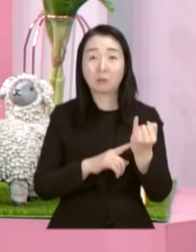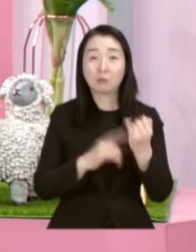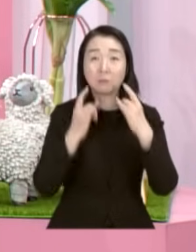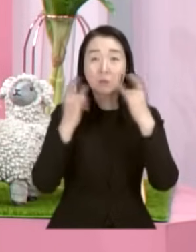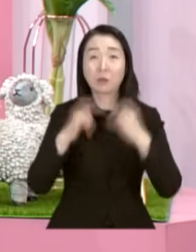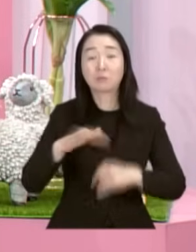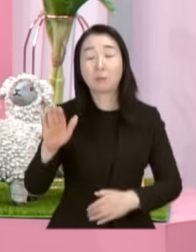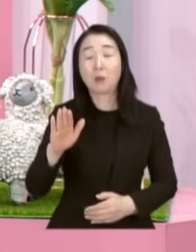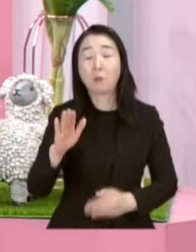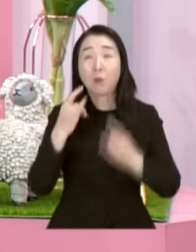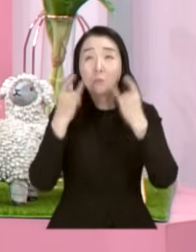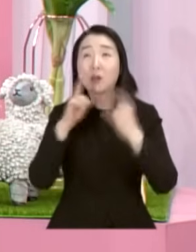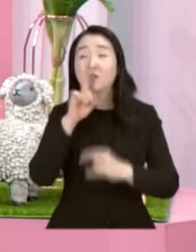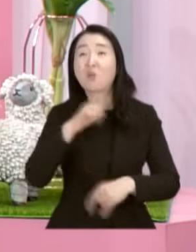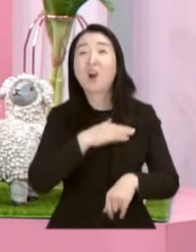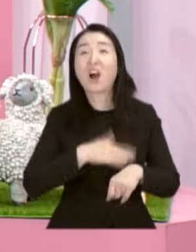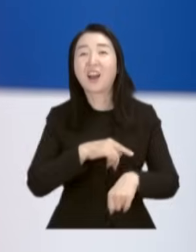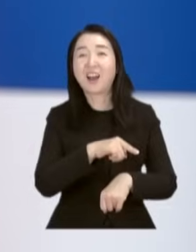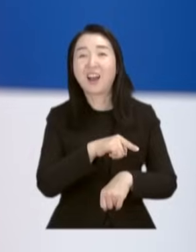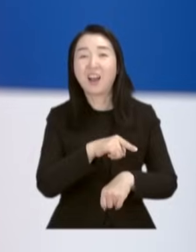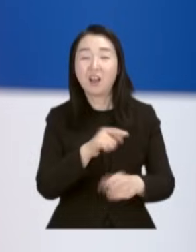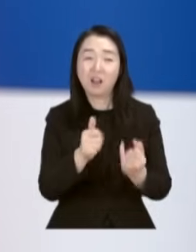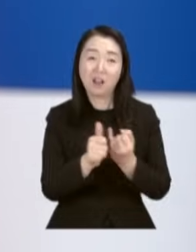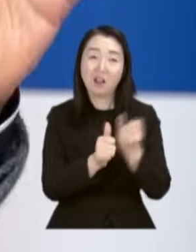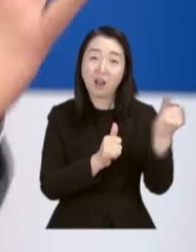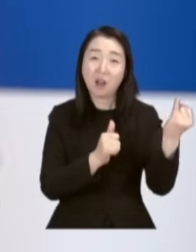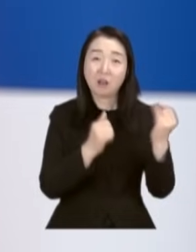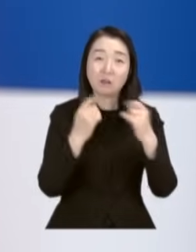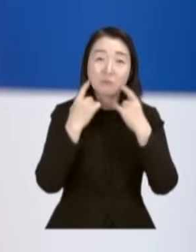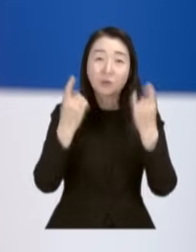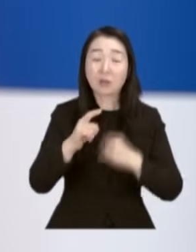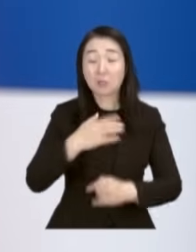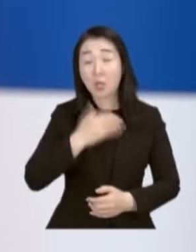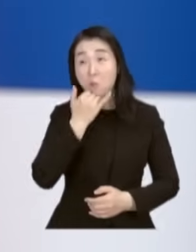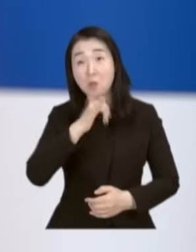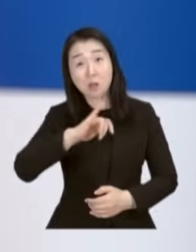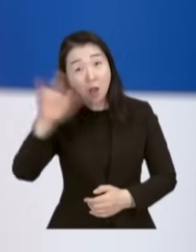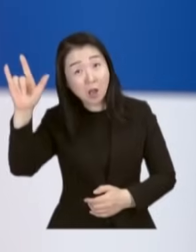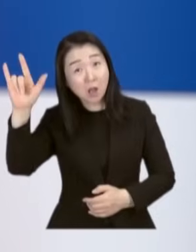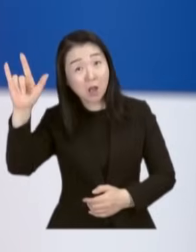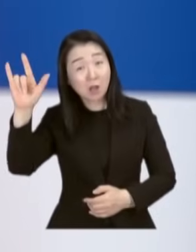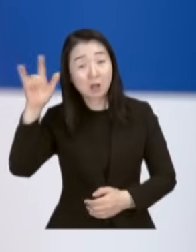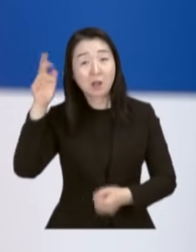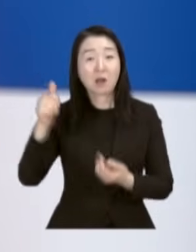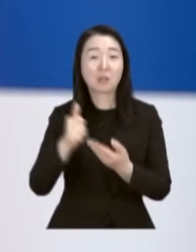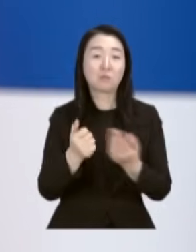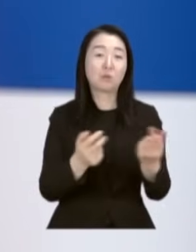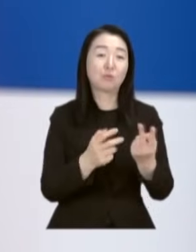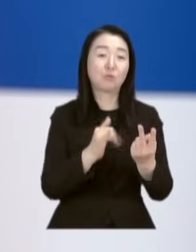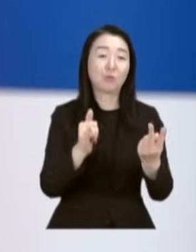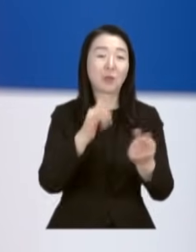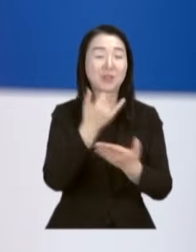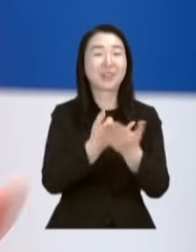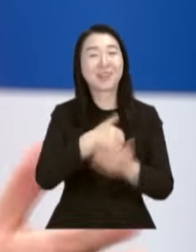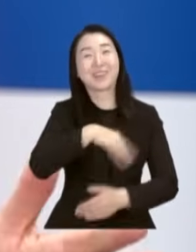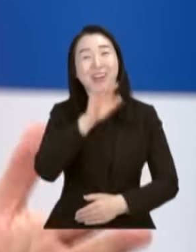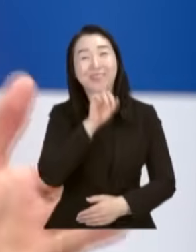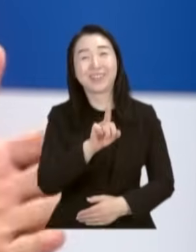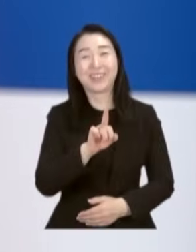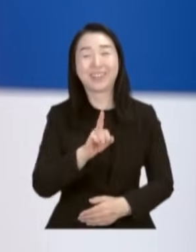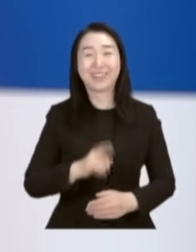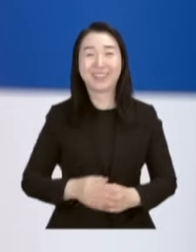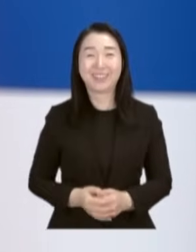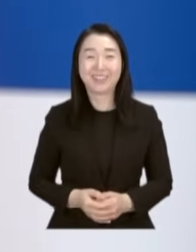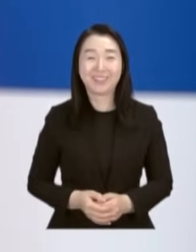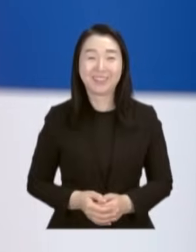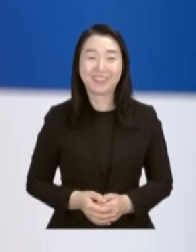가지. 아내는 불어를 조금 할 줄 알아. 아내가 프랑스로 나는 독일로 그랬더니 하나님이 너희들은 청량리로 가라